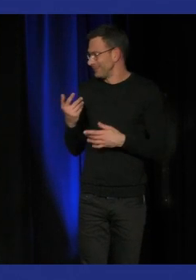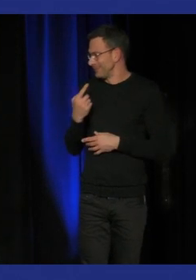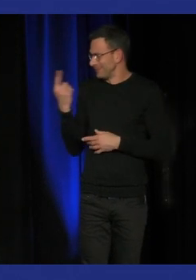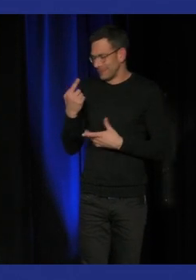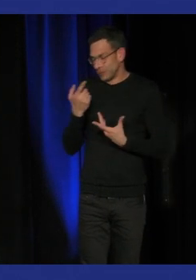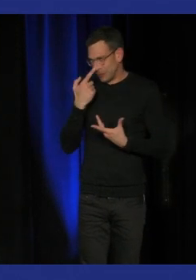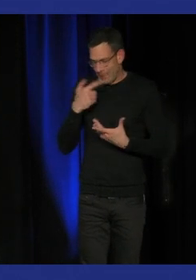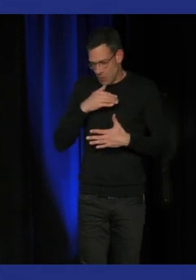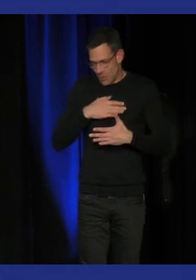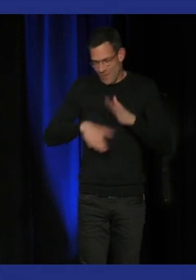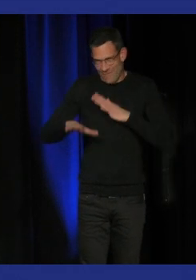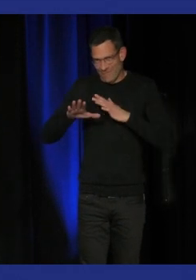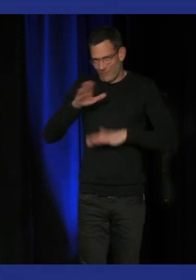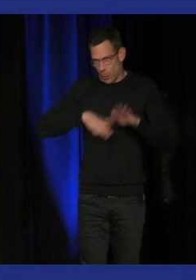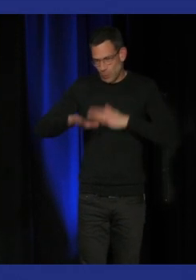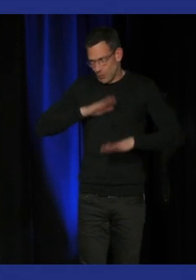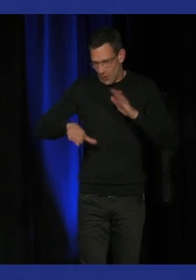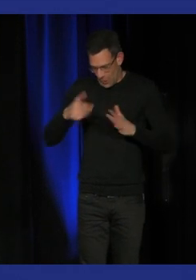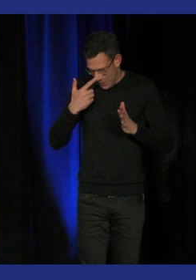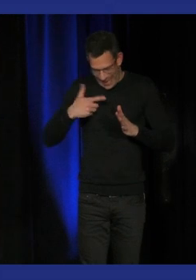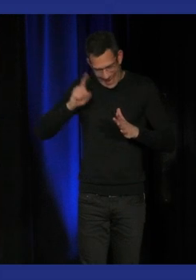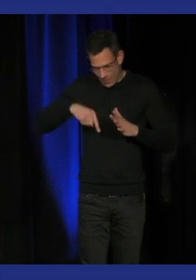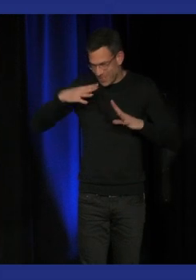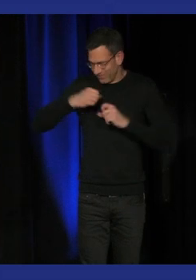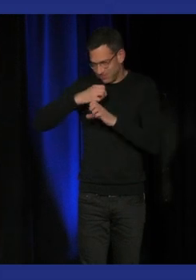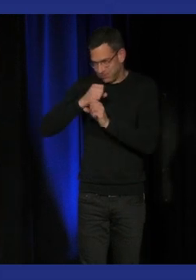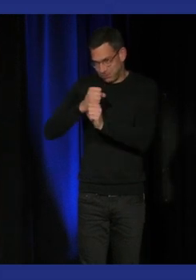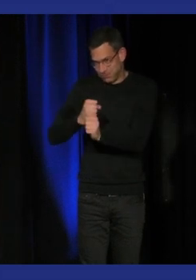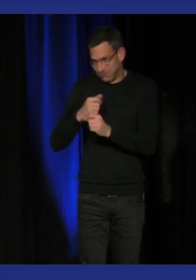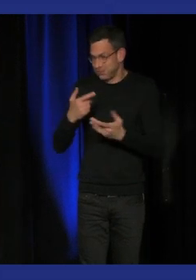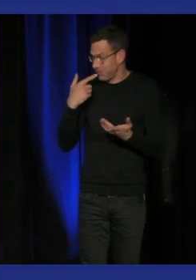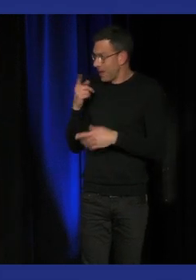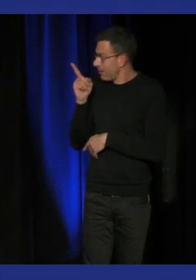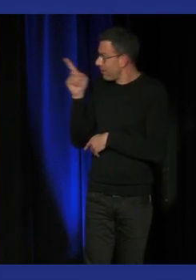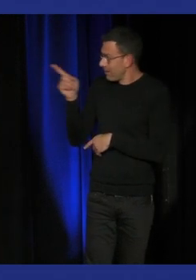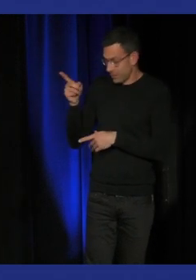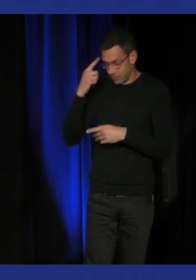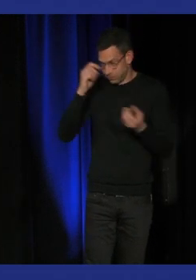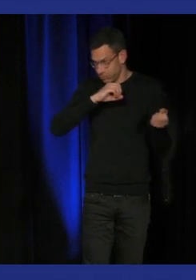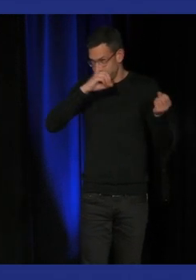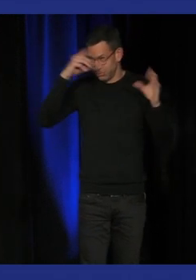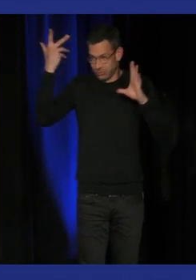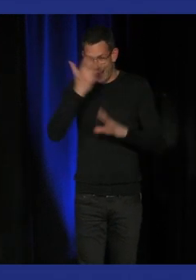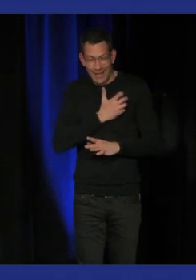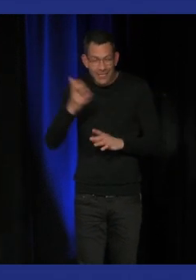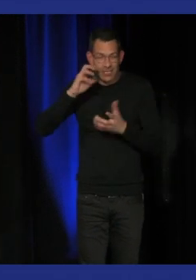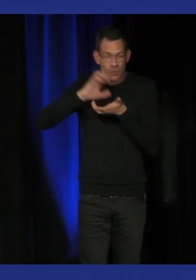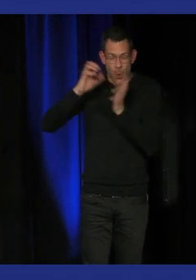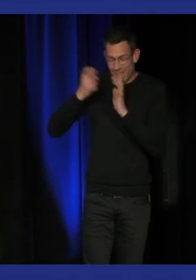très frustrant de ne pas pouvoir présenter plus longuement la richesse et la complexité de votre pensée et de votre